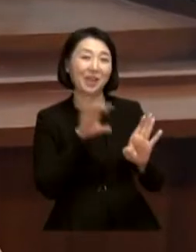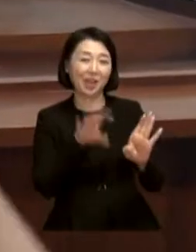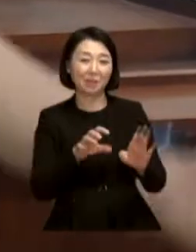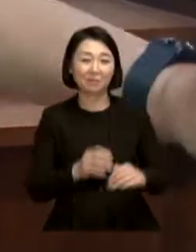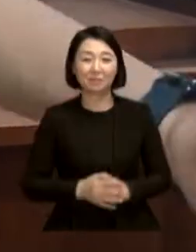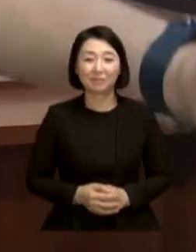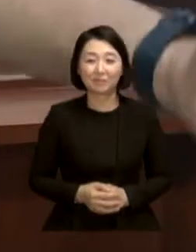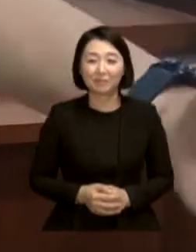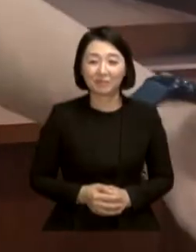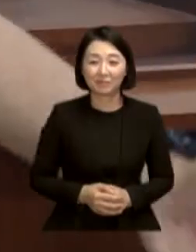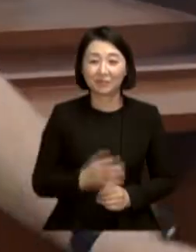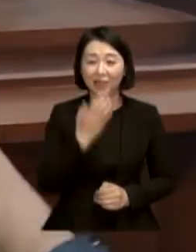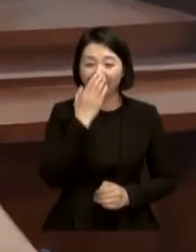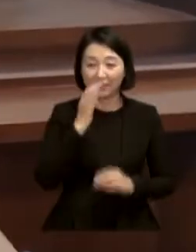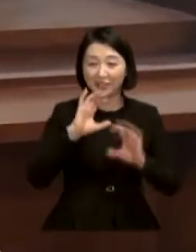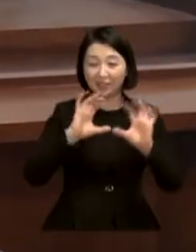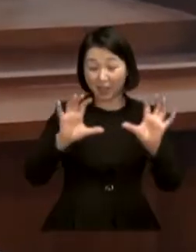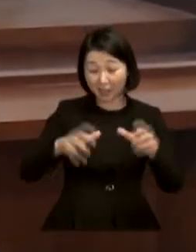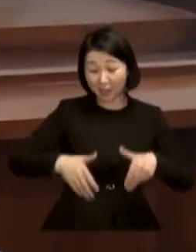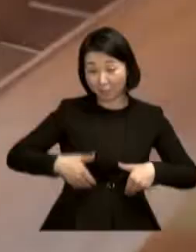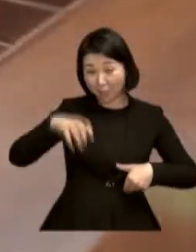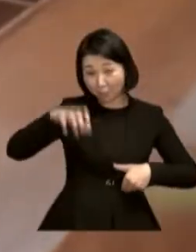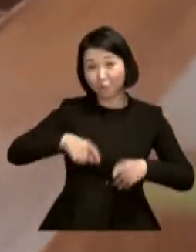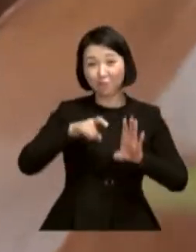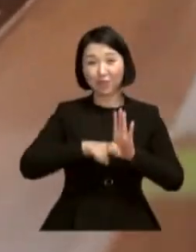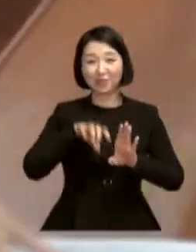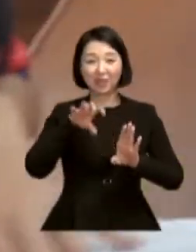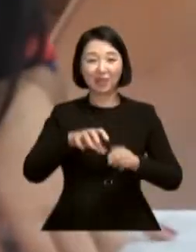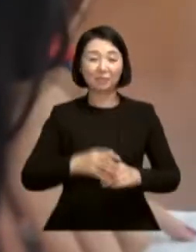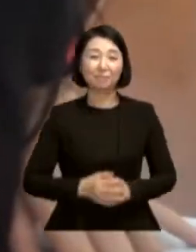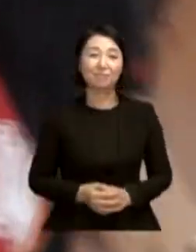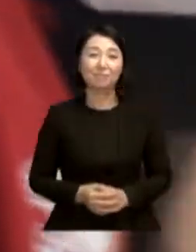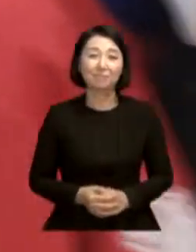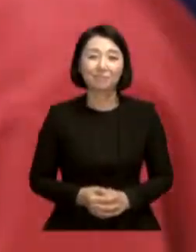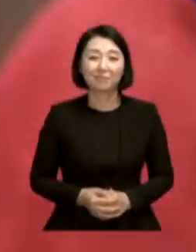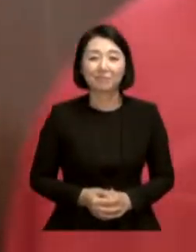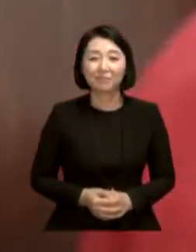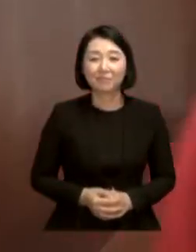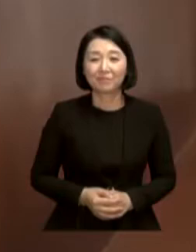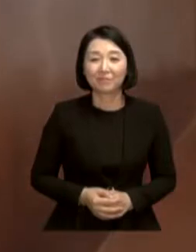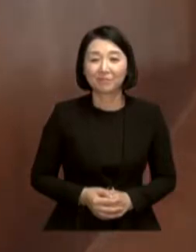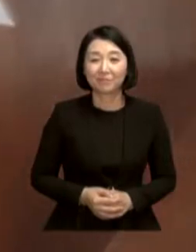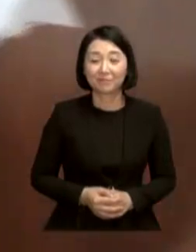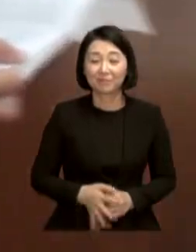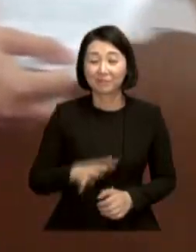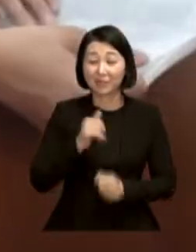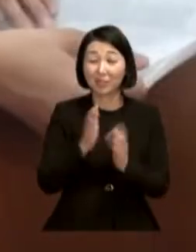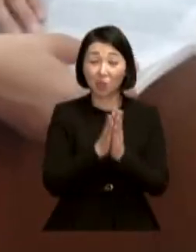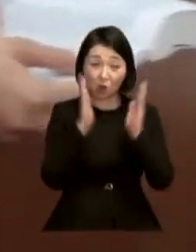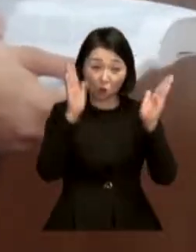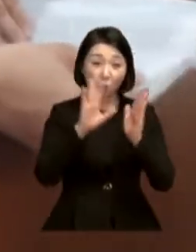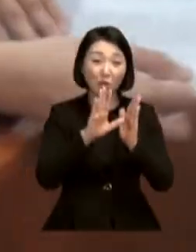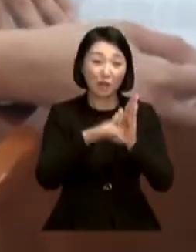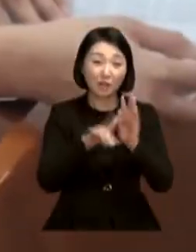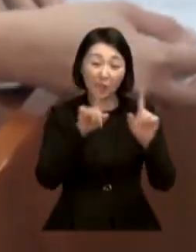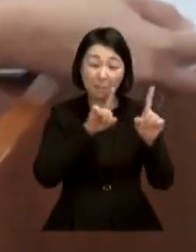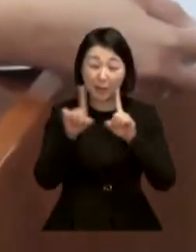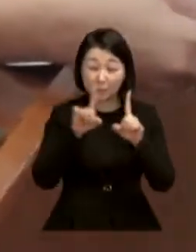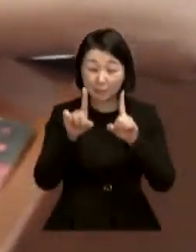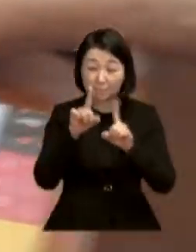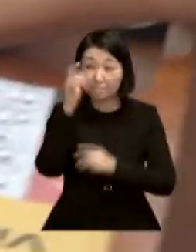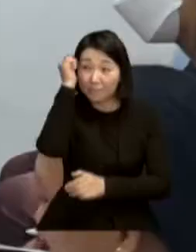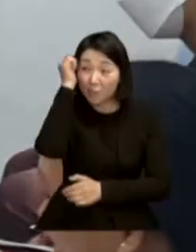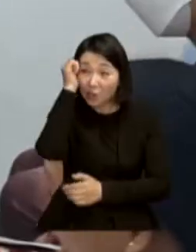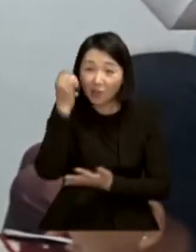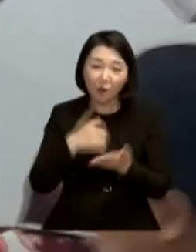베들레헴 사우스 이스라엘 베들레헴 지저스 크라이스트 홀소 특히 성경 공부 시간에는 한 말씀이라도